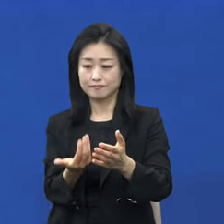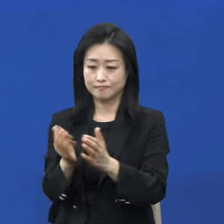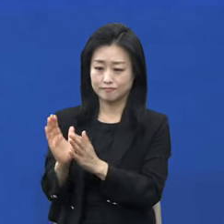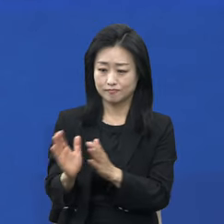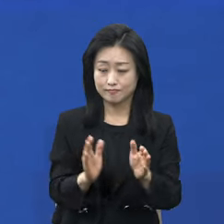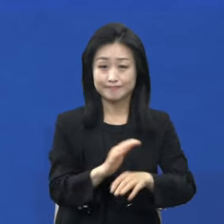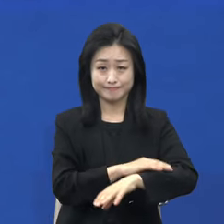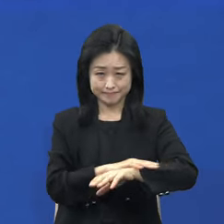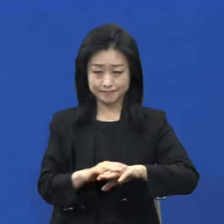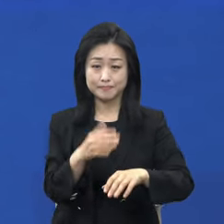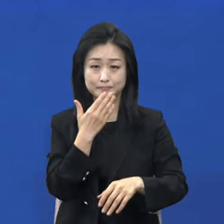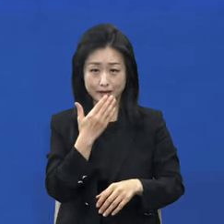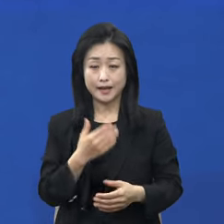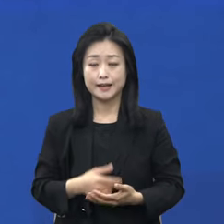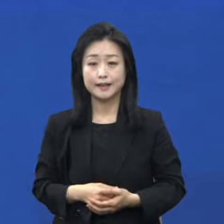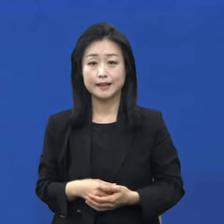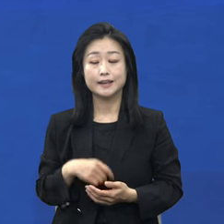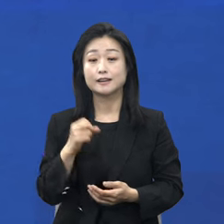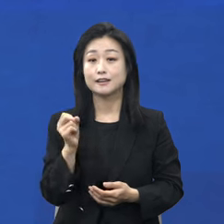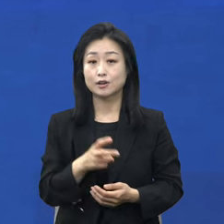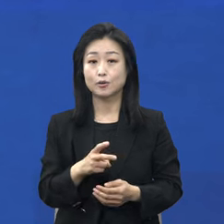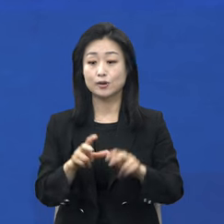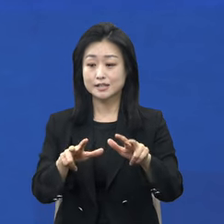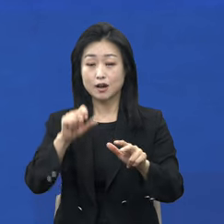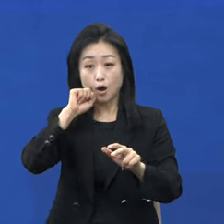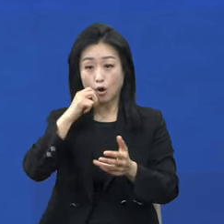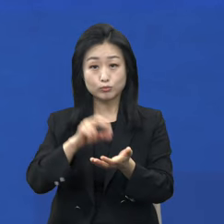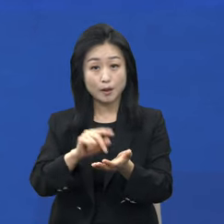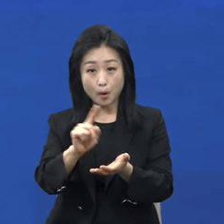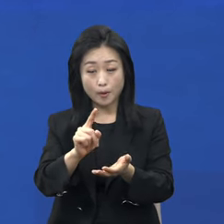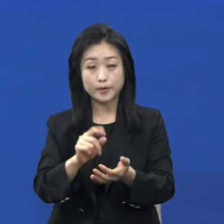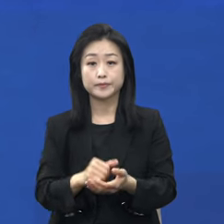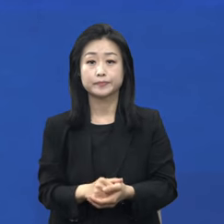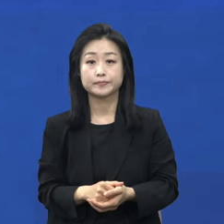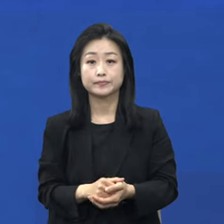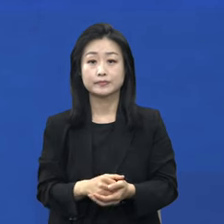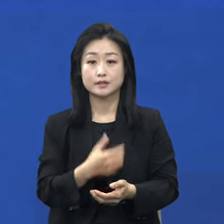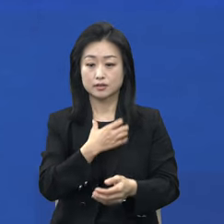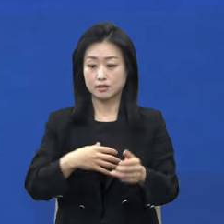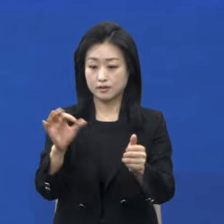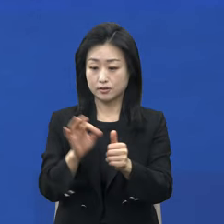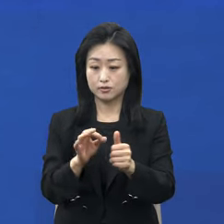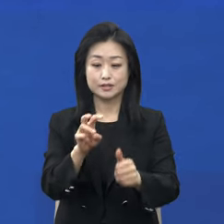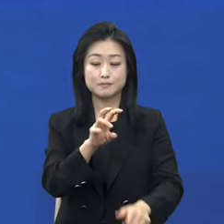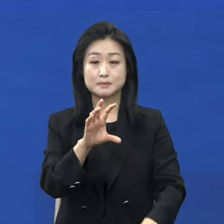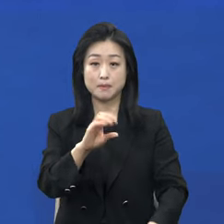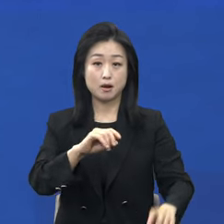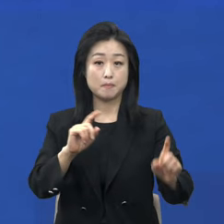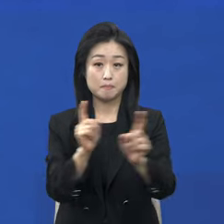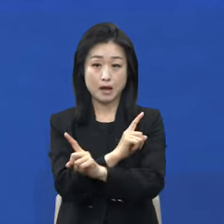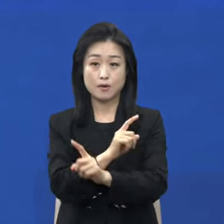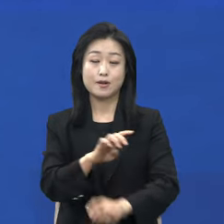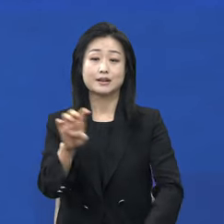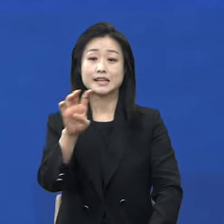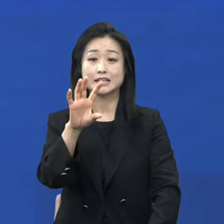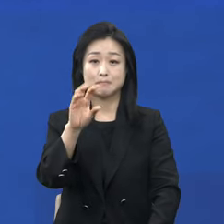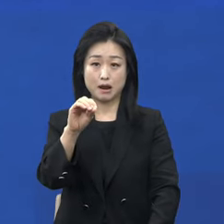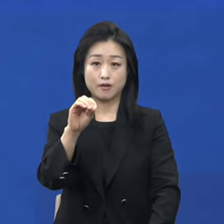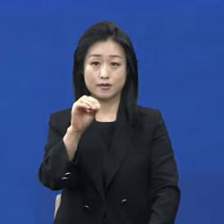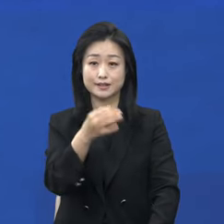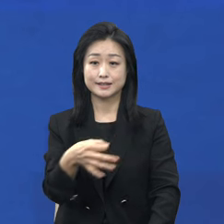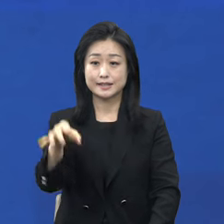하겠습니다. 그리고 당면한 과제로 기초연금 30만원에서 40만원으로